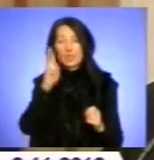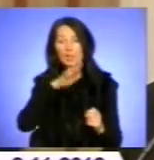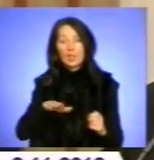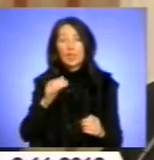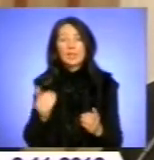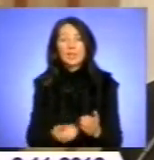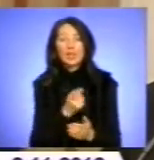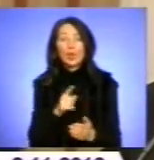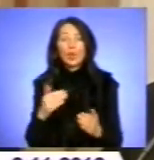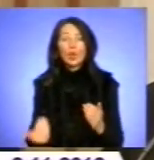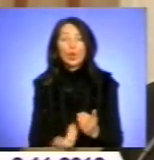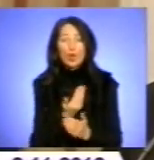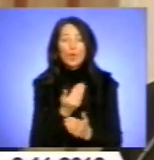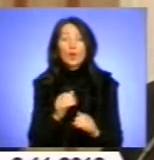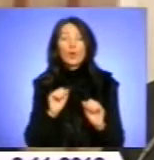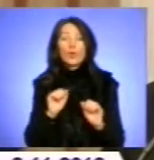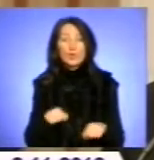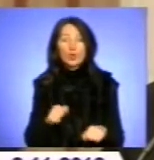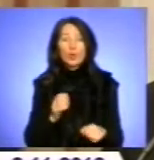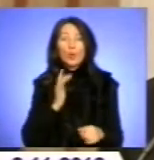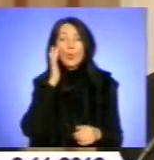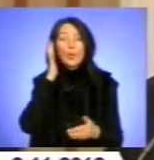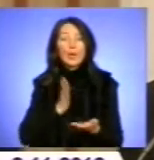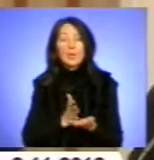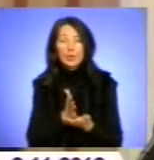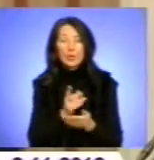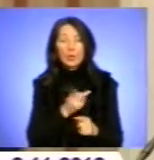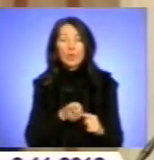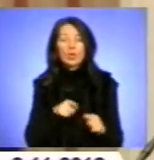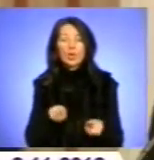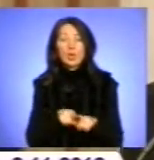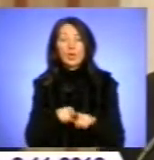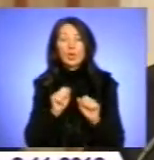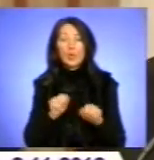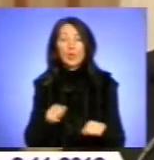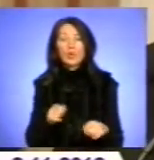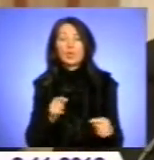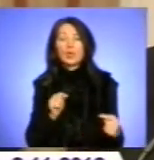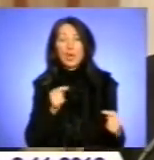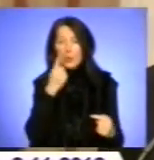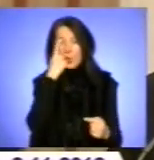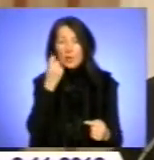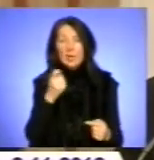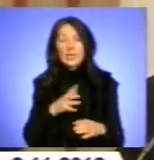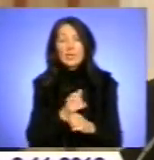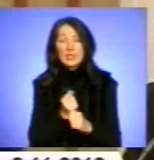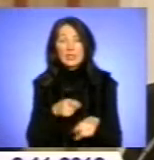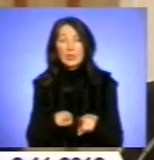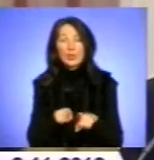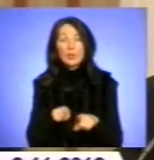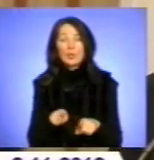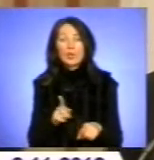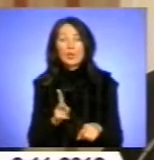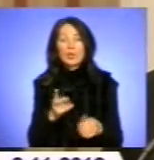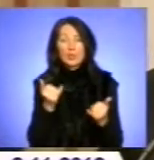новую возможную политику, которая также может предотвращать кризисы, подобные тем, которым на сегодняшний день впервые